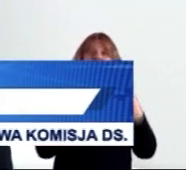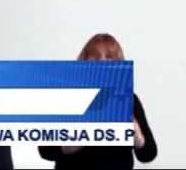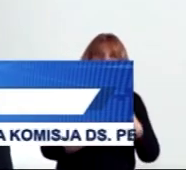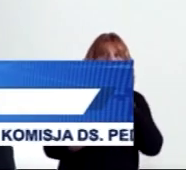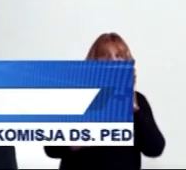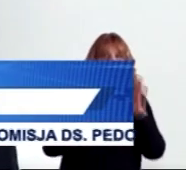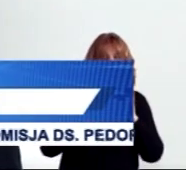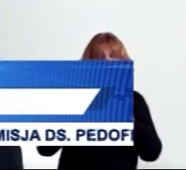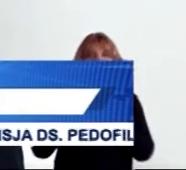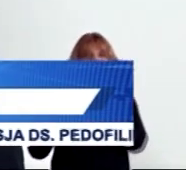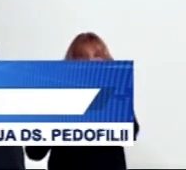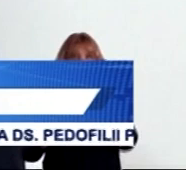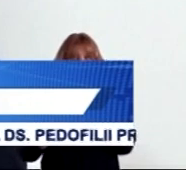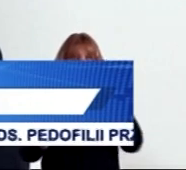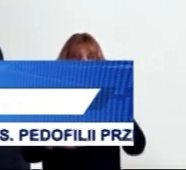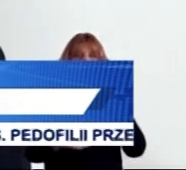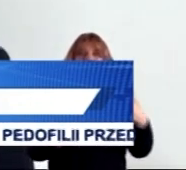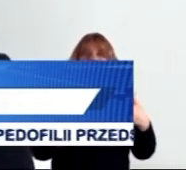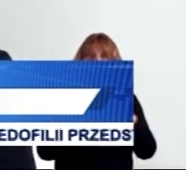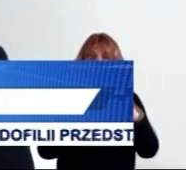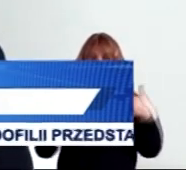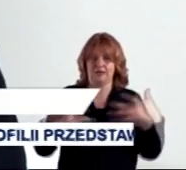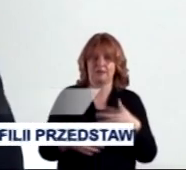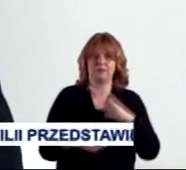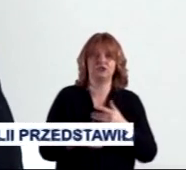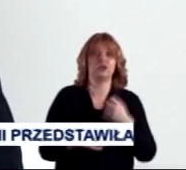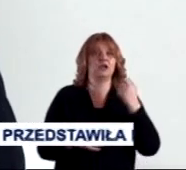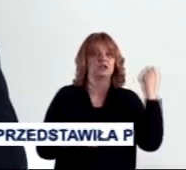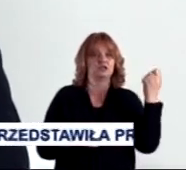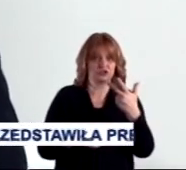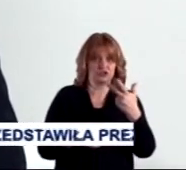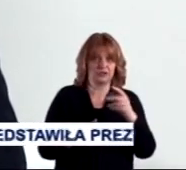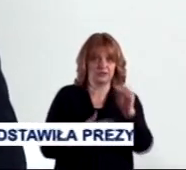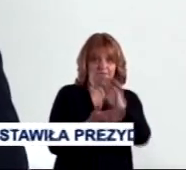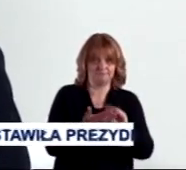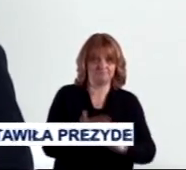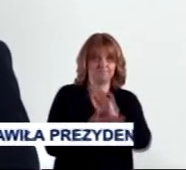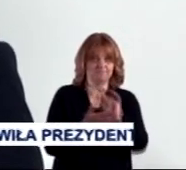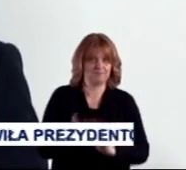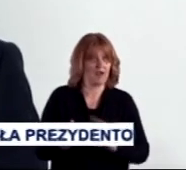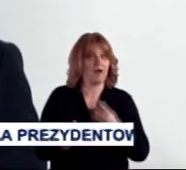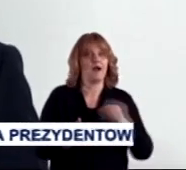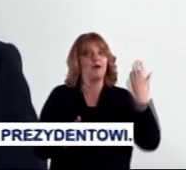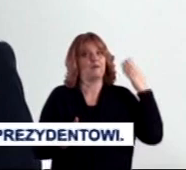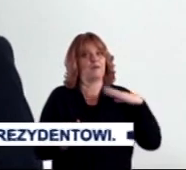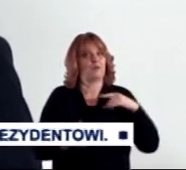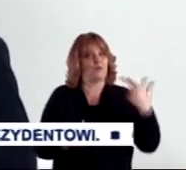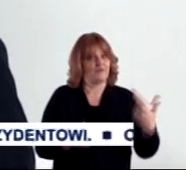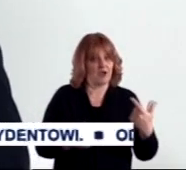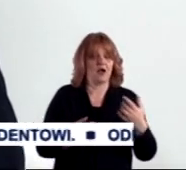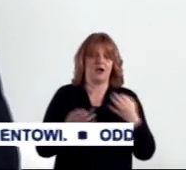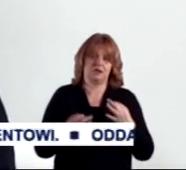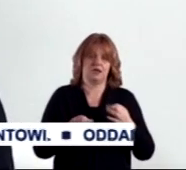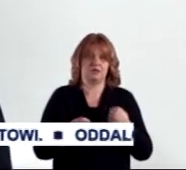majowym, maturzyści znajdą tematy trzech wypracowań, nie dwóch, jak to było w latach ubiegłych. A to jest ukłon w kierunku